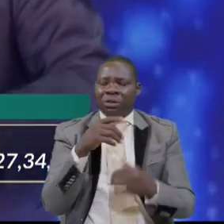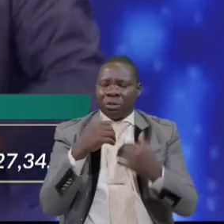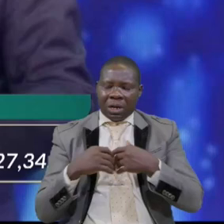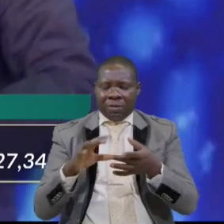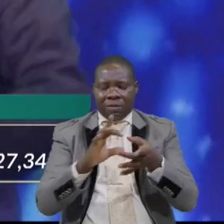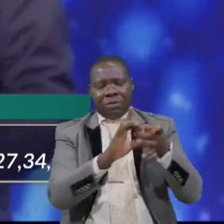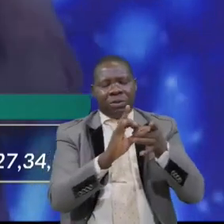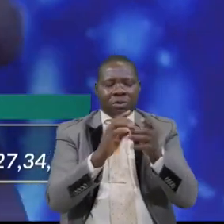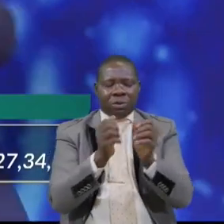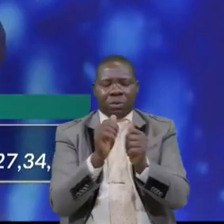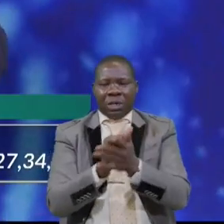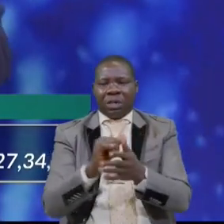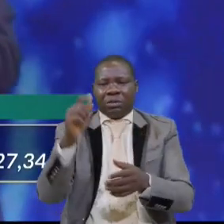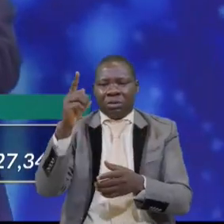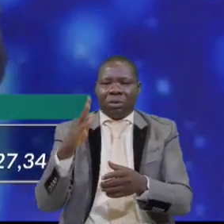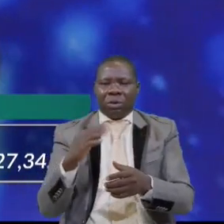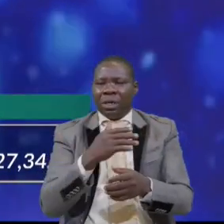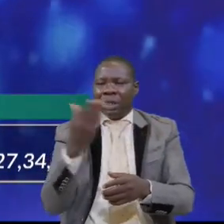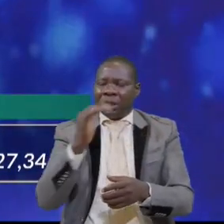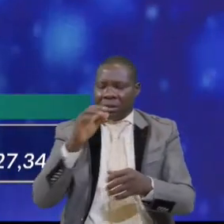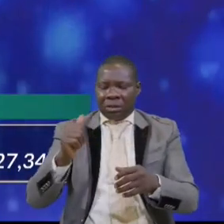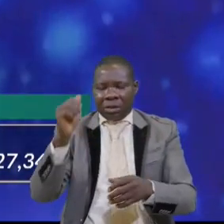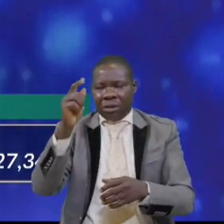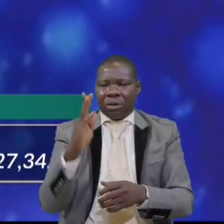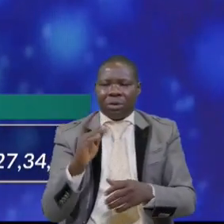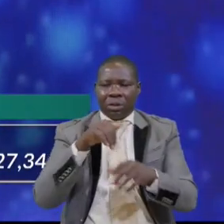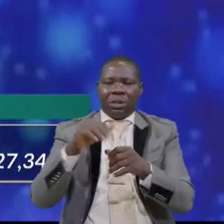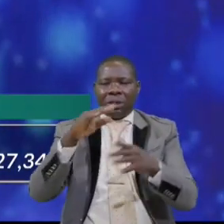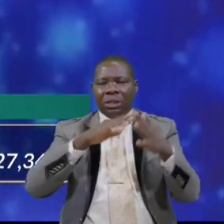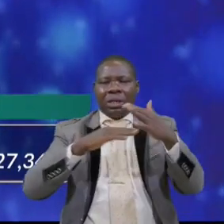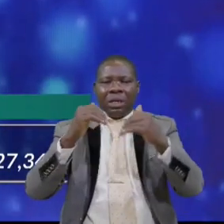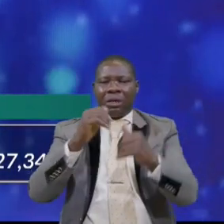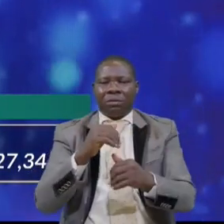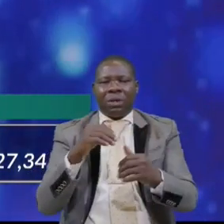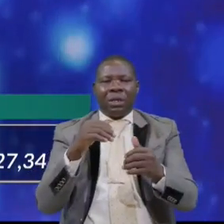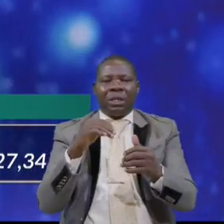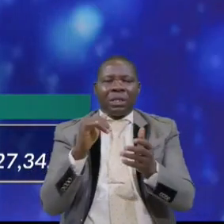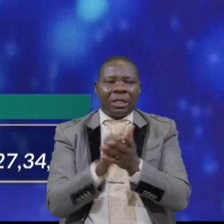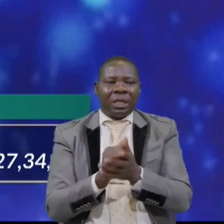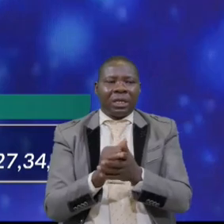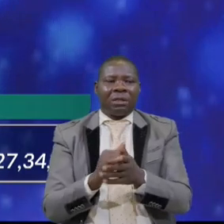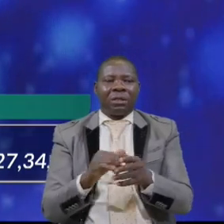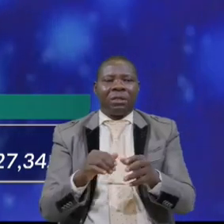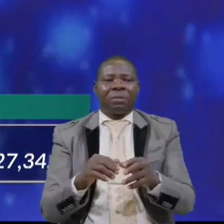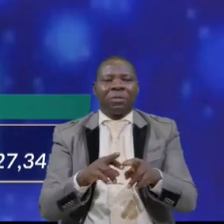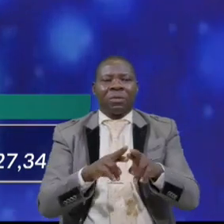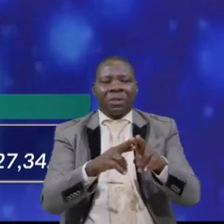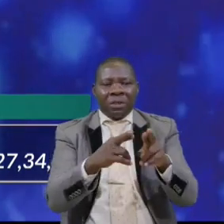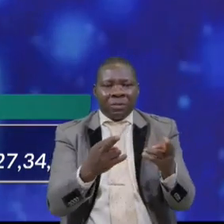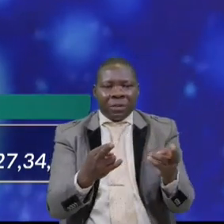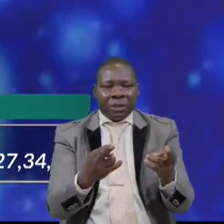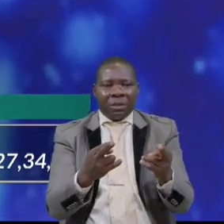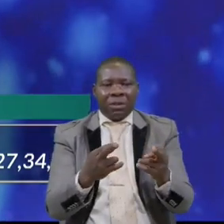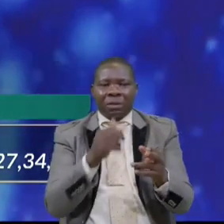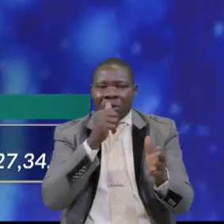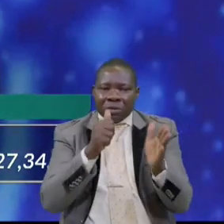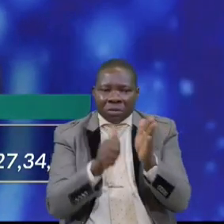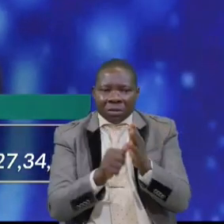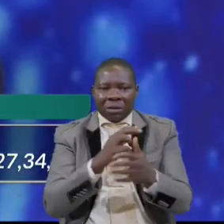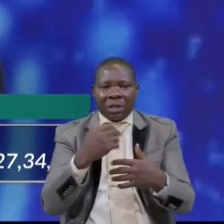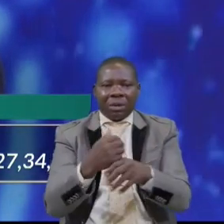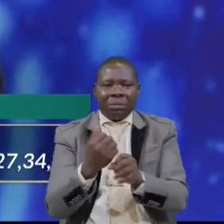a un Dieu dans les cieux. Il dit, qui révèle les secrets et qui a fait connaître